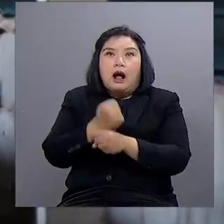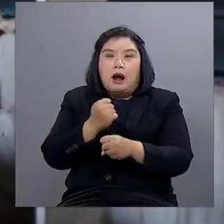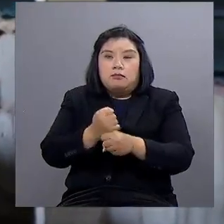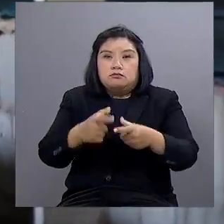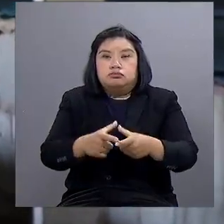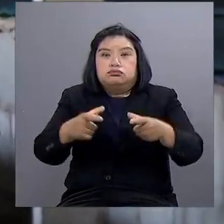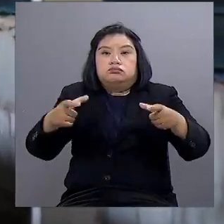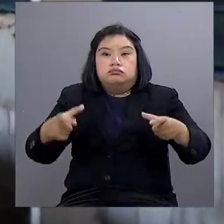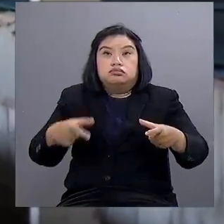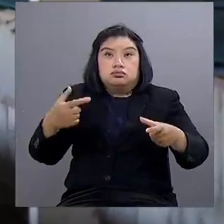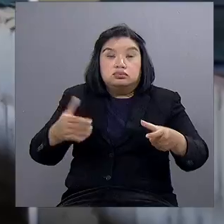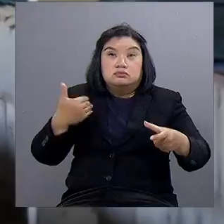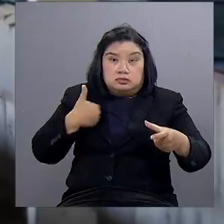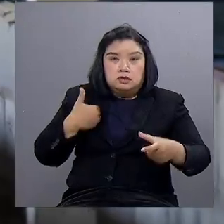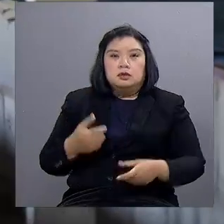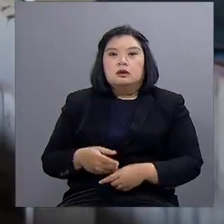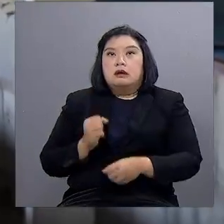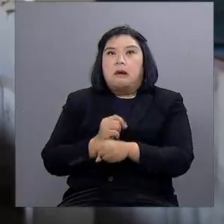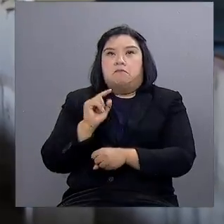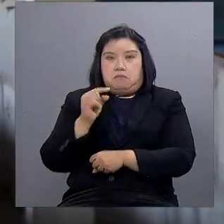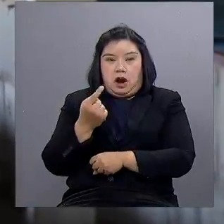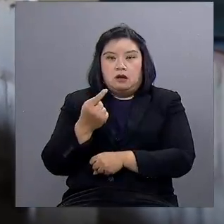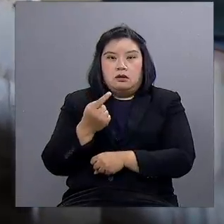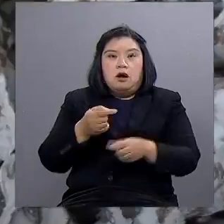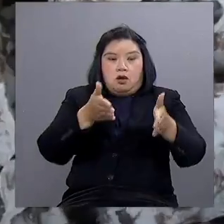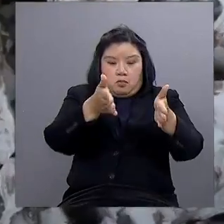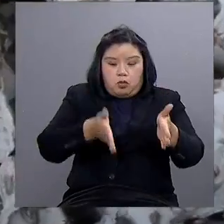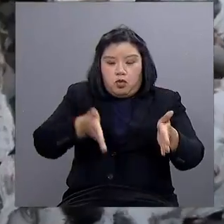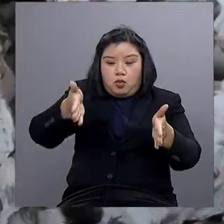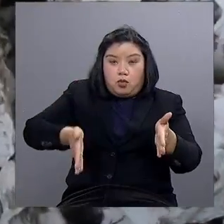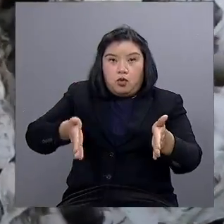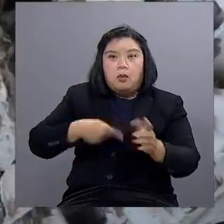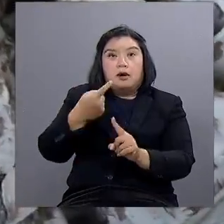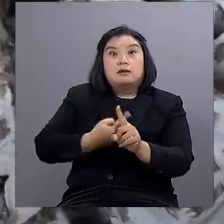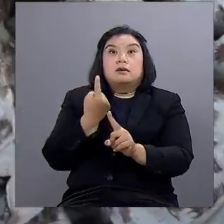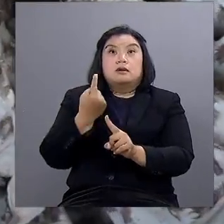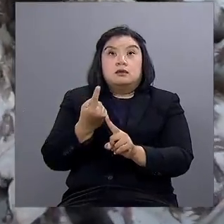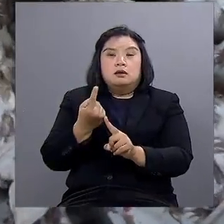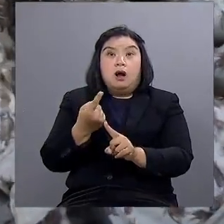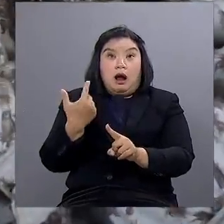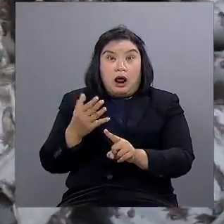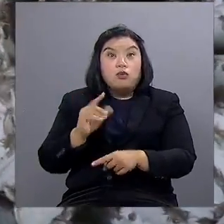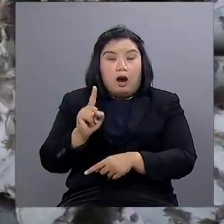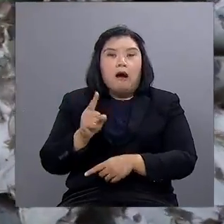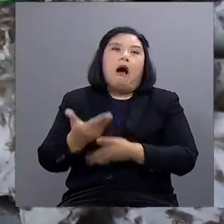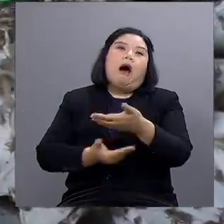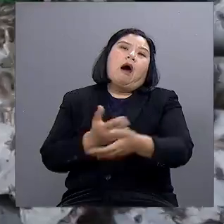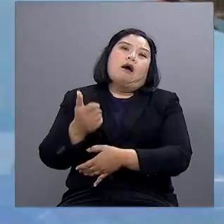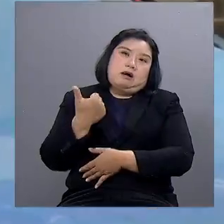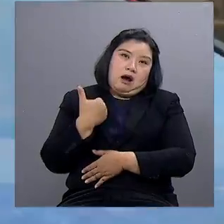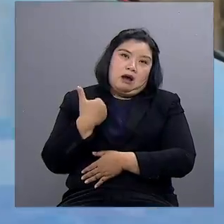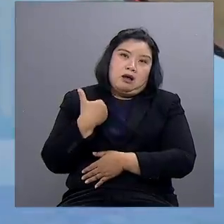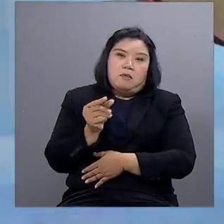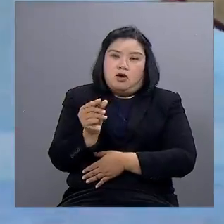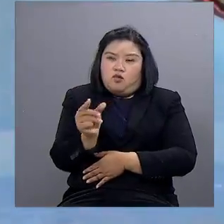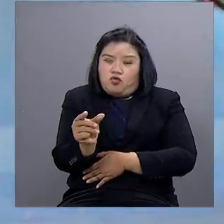ก็มีการลงทุนสร้างบ่อปูนใช้เวลาประมาณเดือนกว่าก็โตเต็มวัยสามารถจับไปขายได้นะมีทั้งตัวอ่อนตัวแก่ขายอยู่